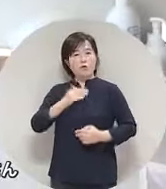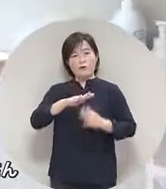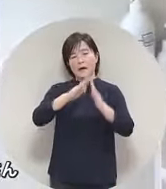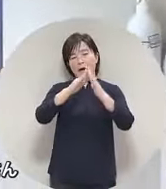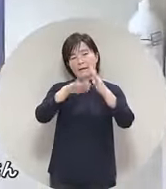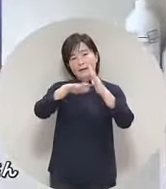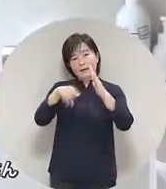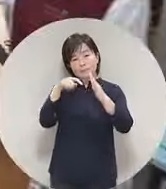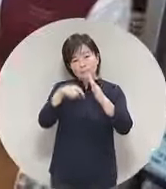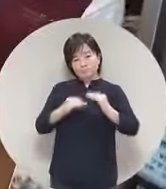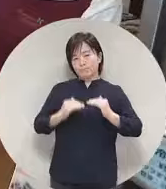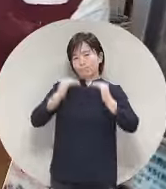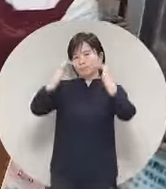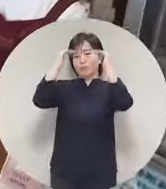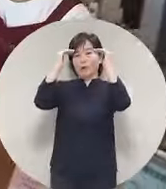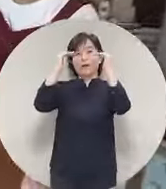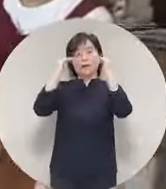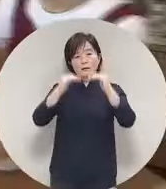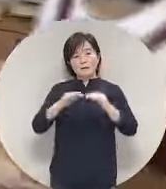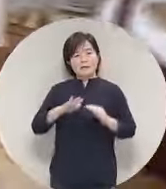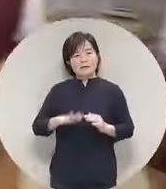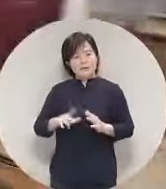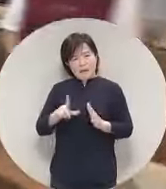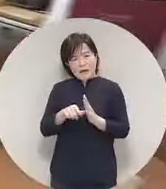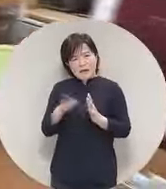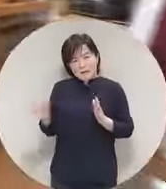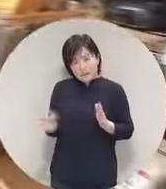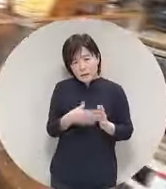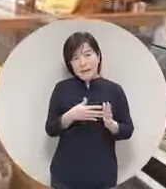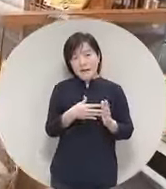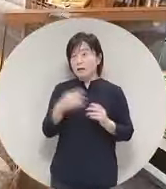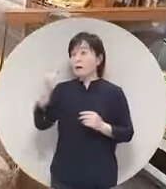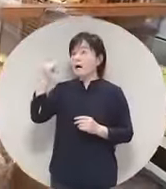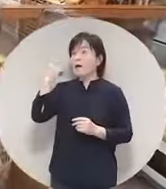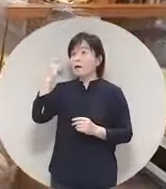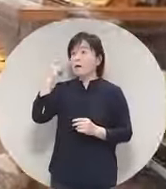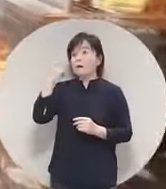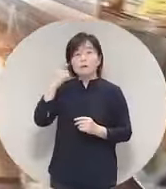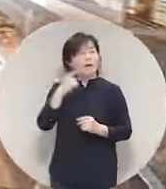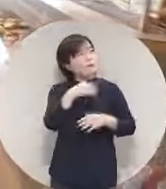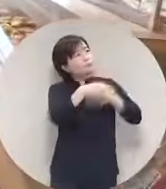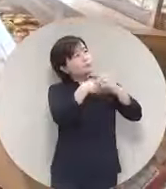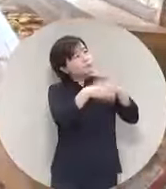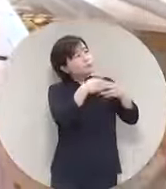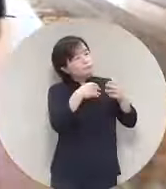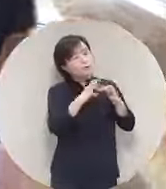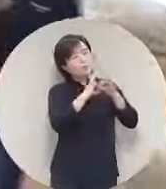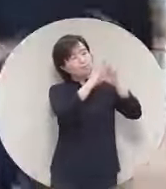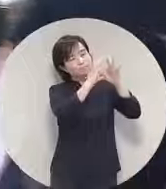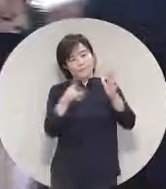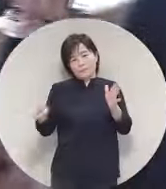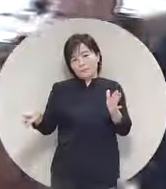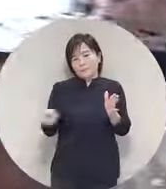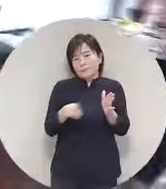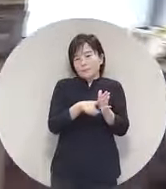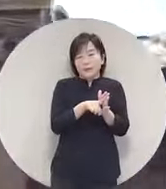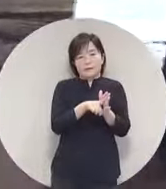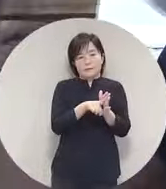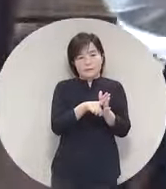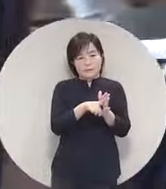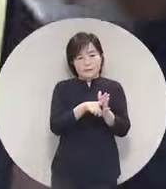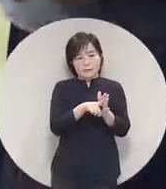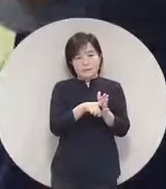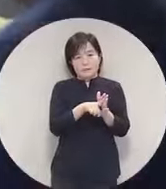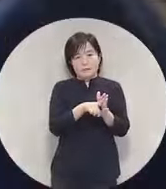。両親に音の情報を伝える役割を幼い頃から担っていました。